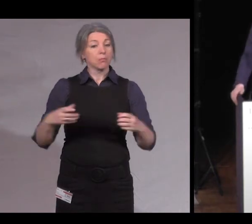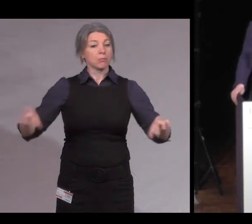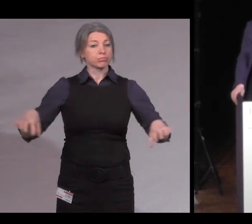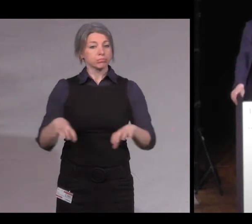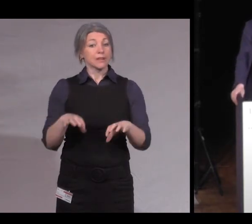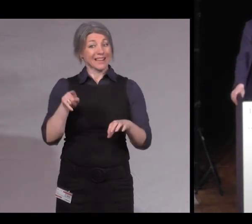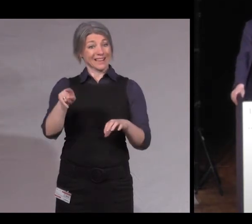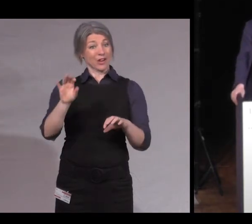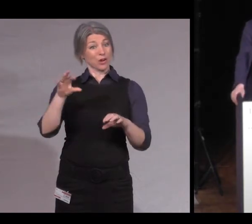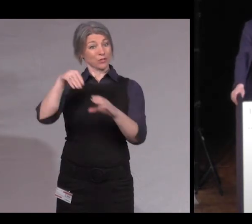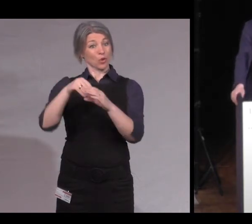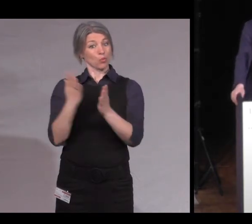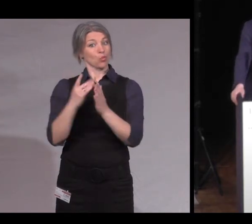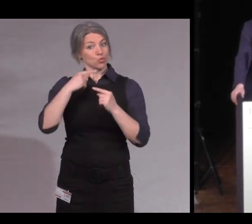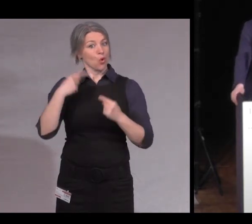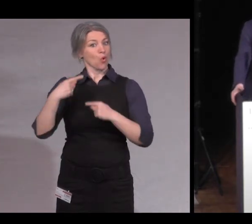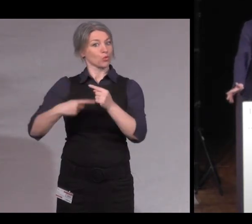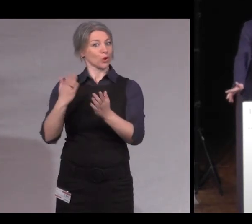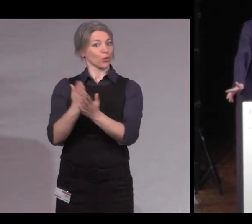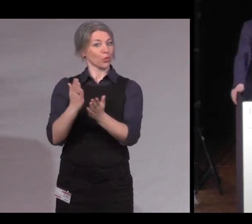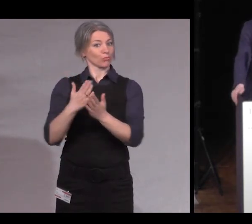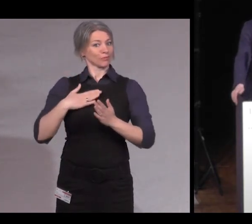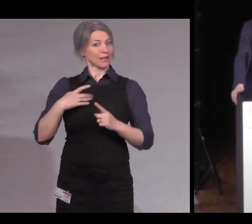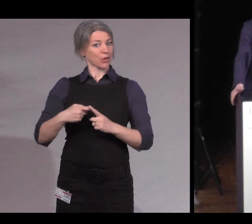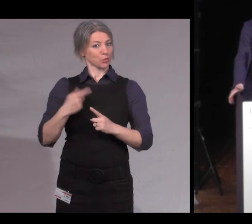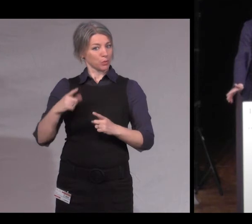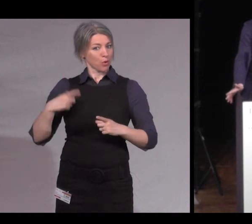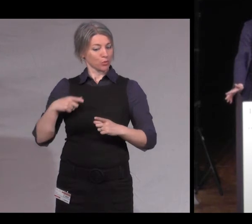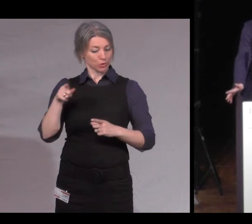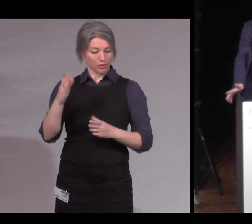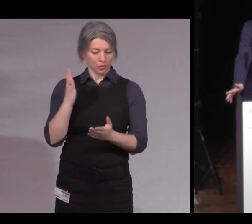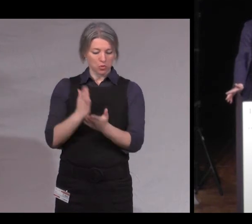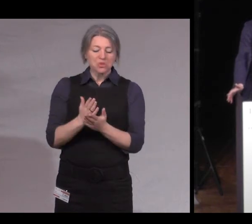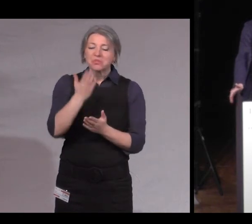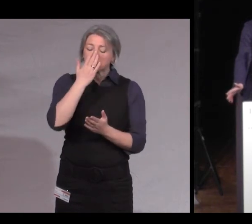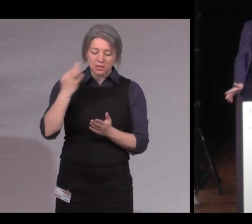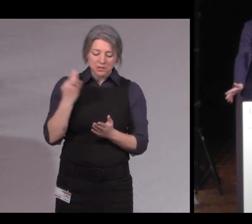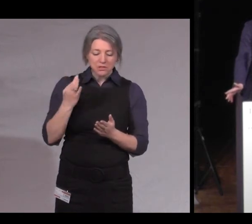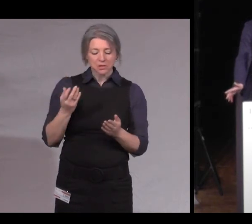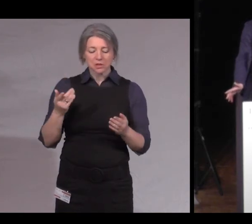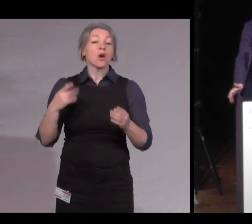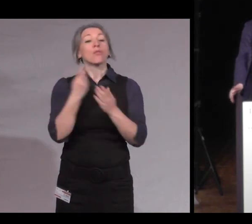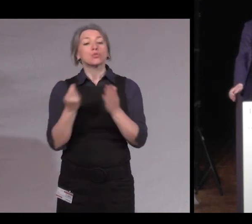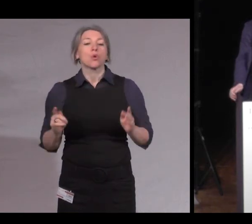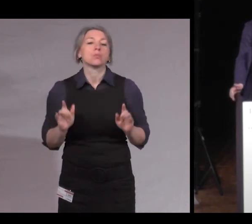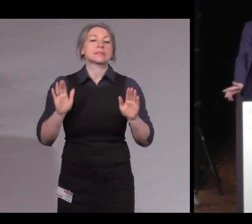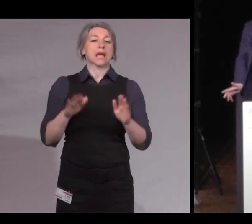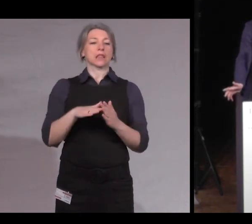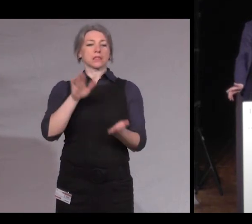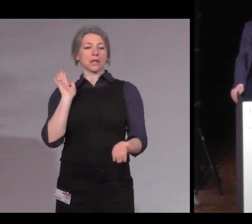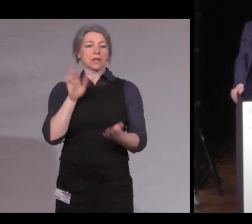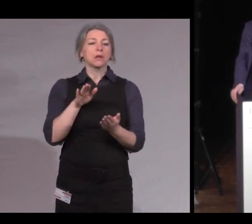tohoto zařízení v našem rehabilitačním zařízení. Tak to zařízení, které se vykombinuje lůžko, které se dokáže